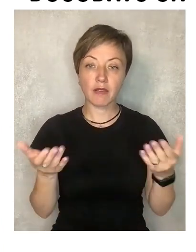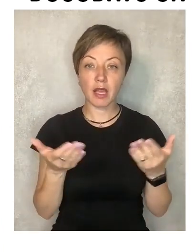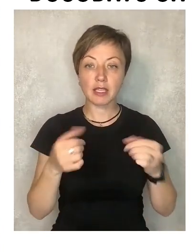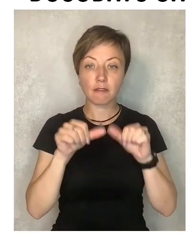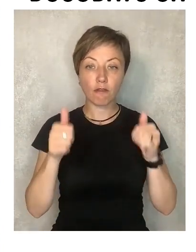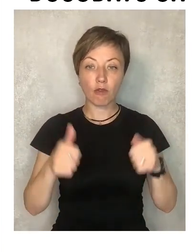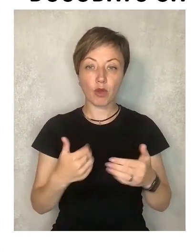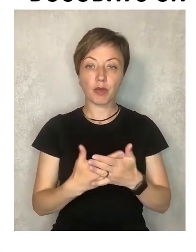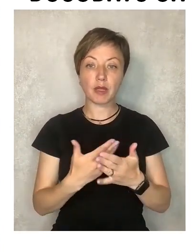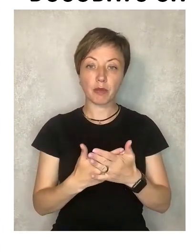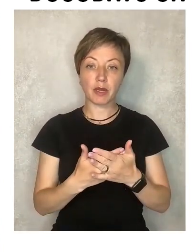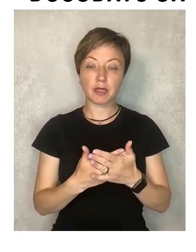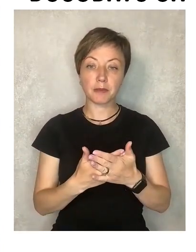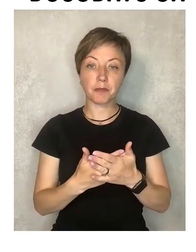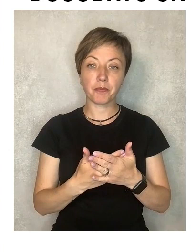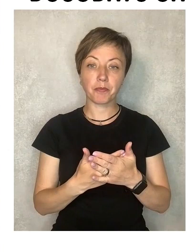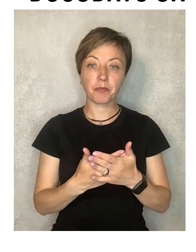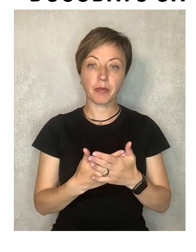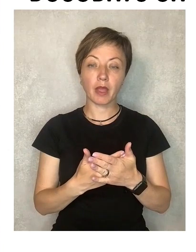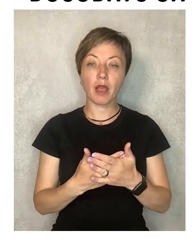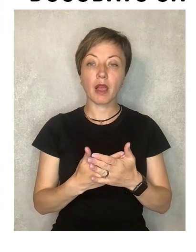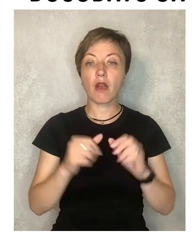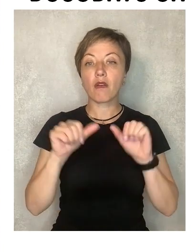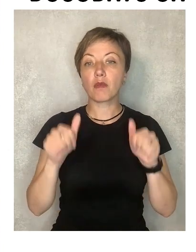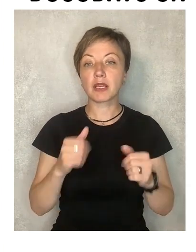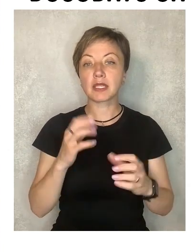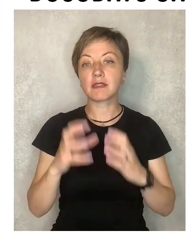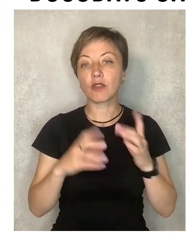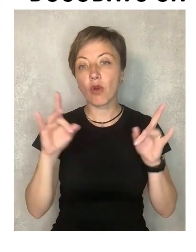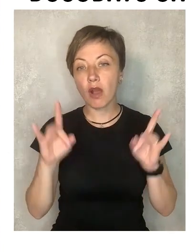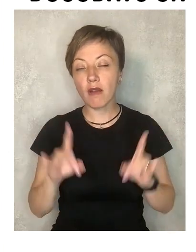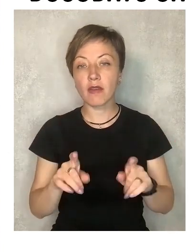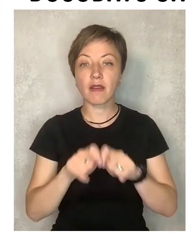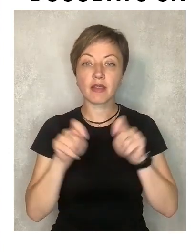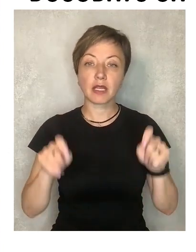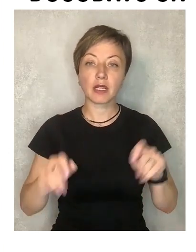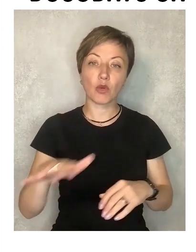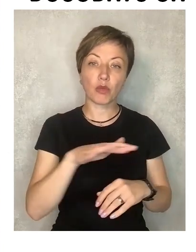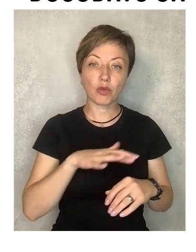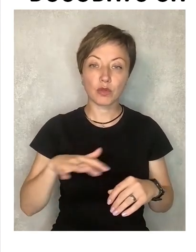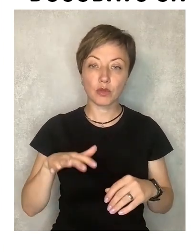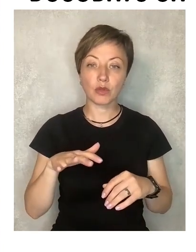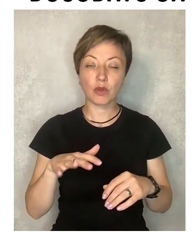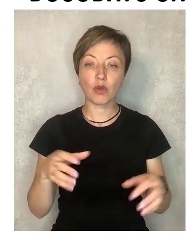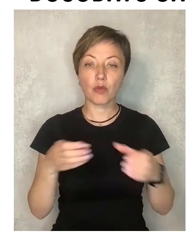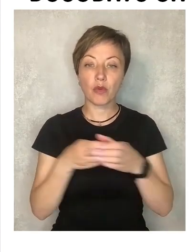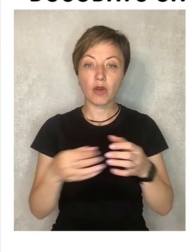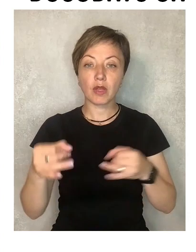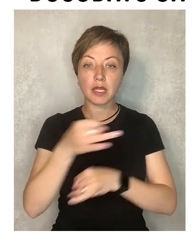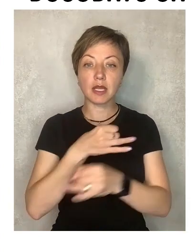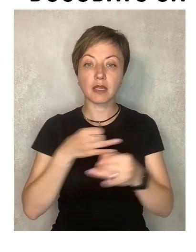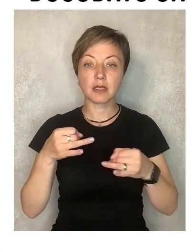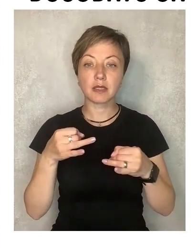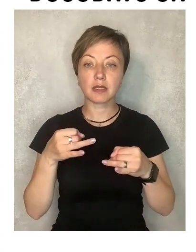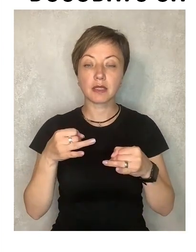наприклад, в форматі того ж світового кафе, відкритого простору, групового обговорення,